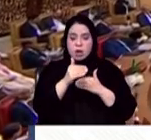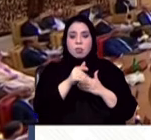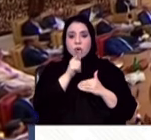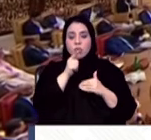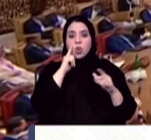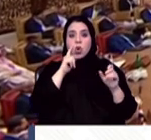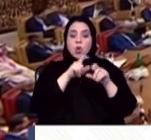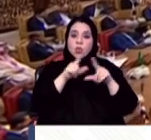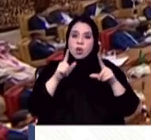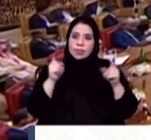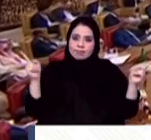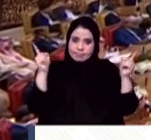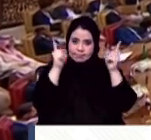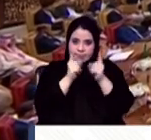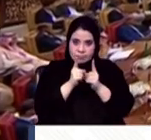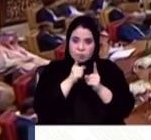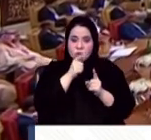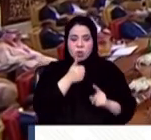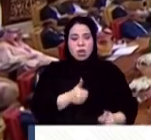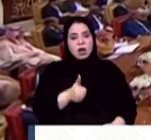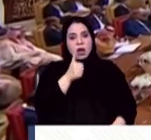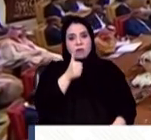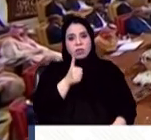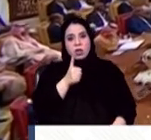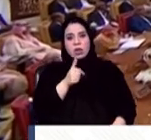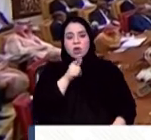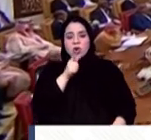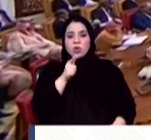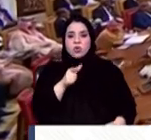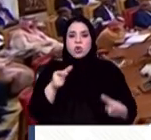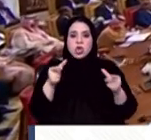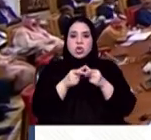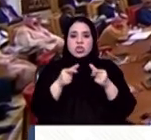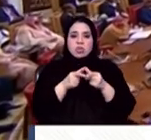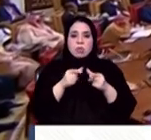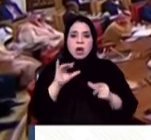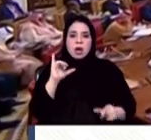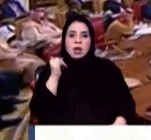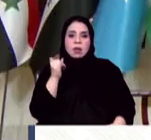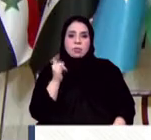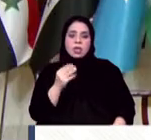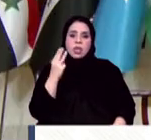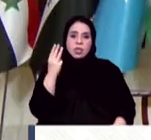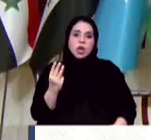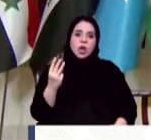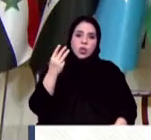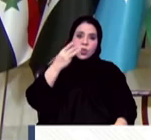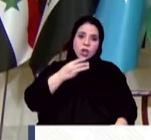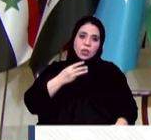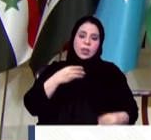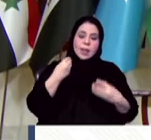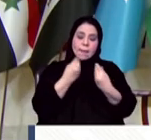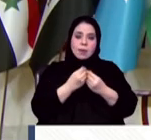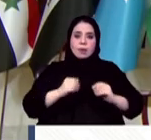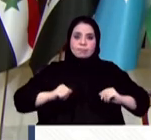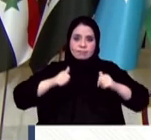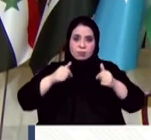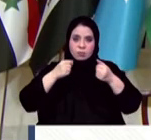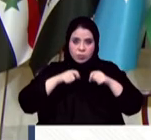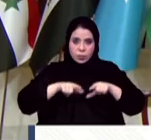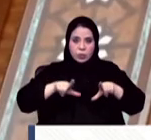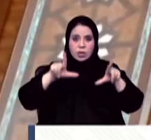تلخصت مؤخرا في ابرز مخرجات القمه العربيه ال3 ومبادرات اعلان